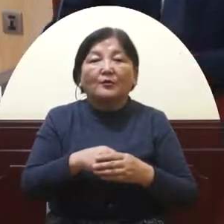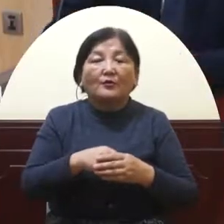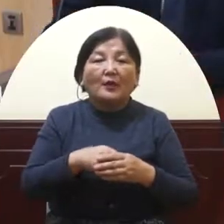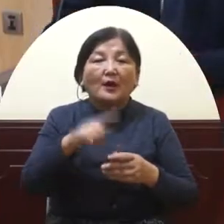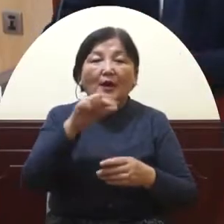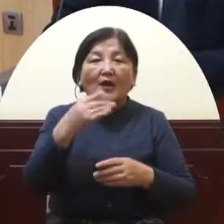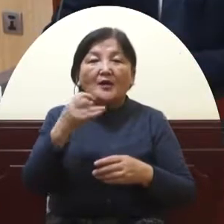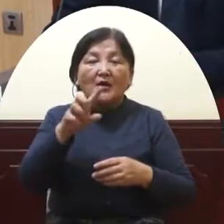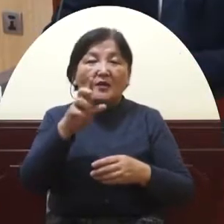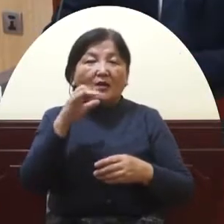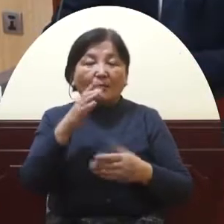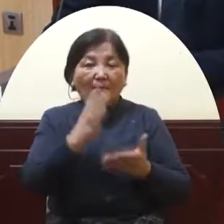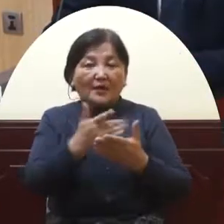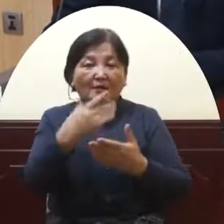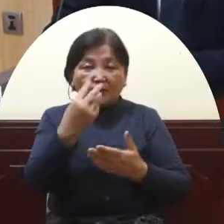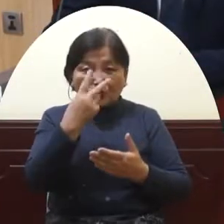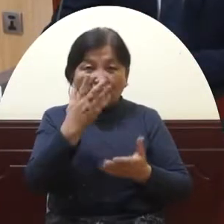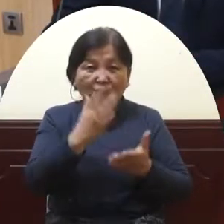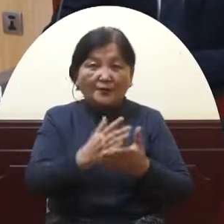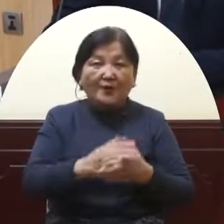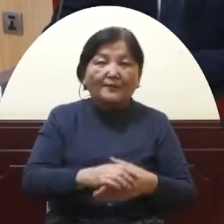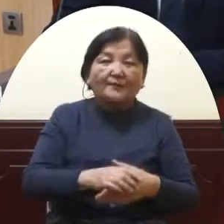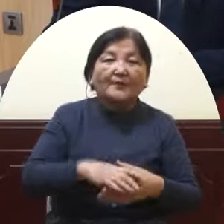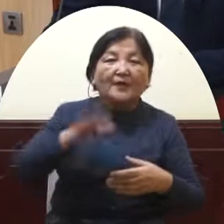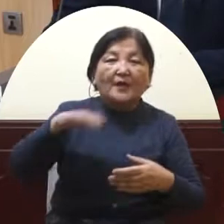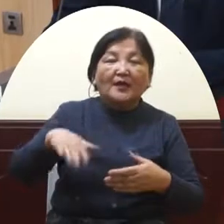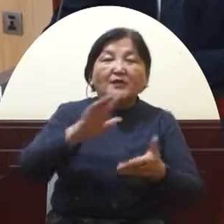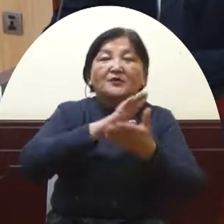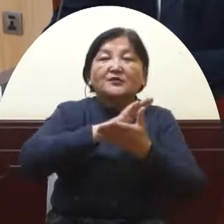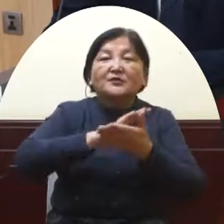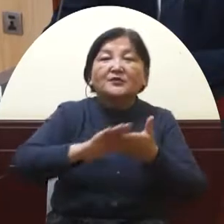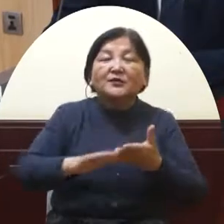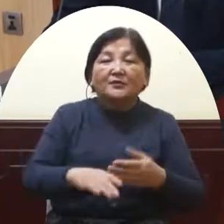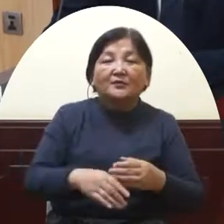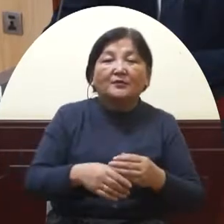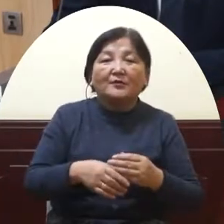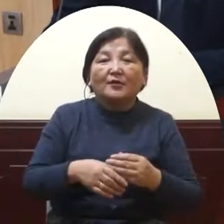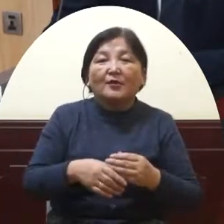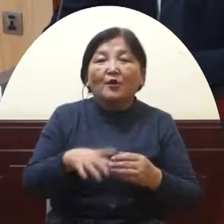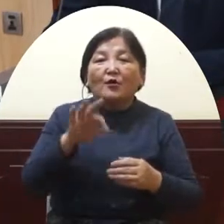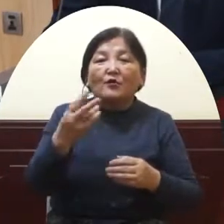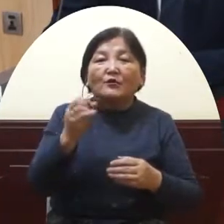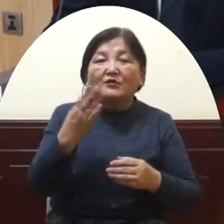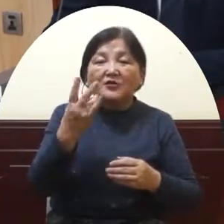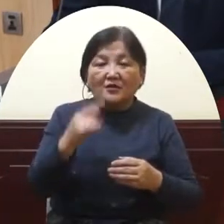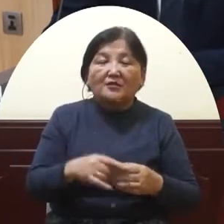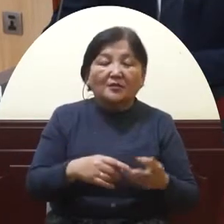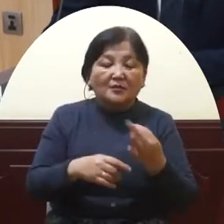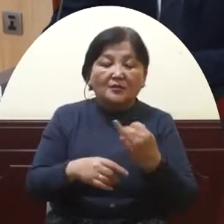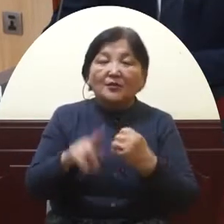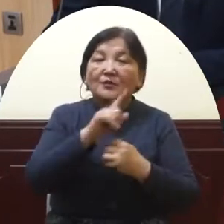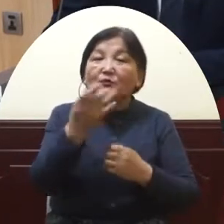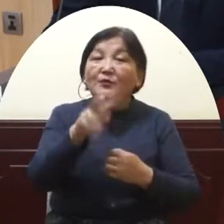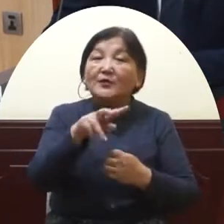тэрийг хараад байна гэж хэлсэн. Тэгвэл одоо магадгүй тэр нөгөө дараагийн шинэ үед нам тодор авч ирчихэд ч юм уу тэгээд олон шалтгаанаас шалтгаалаад одоо